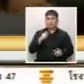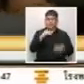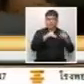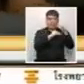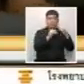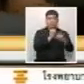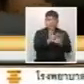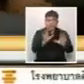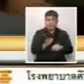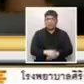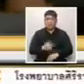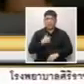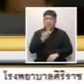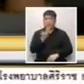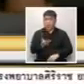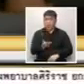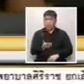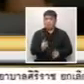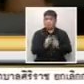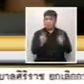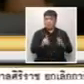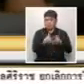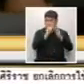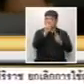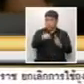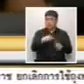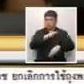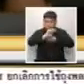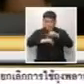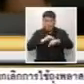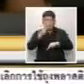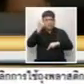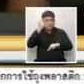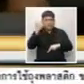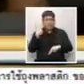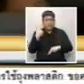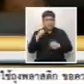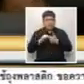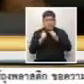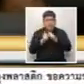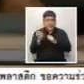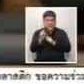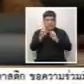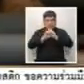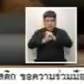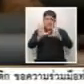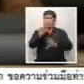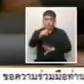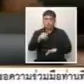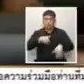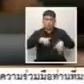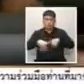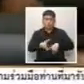ดังนั้นดิฉันจึงขอให้ตั้งกรรมาธิการวิสามันเพื่อตรวจสอบเรื่องนี้ให้ชัดเจนเพื่อให้ประชาช